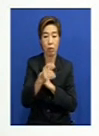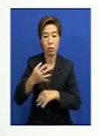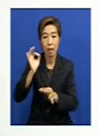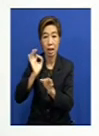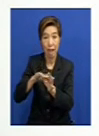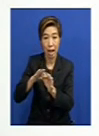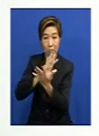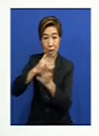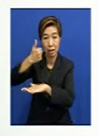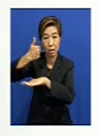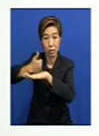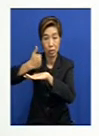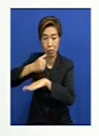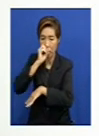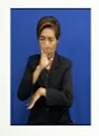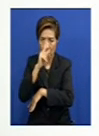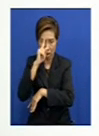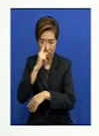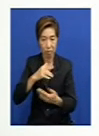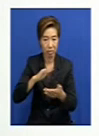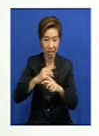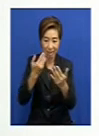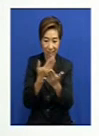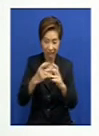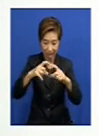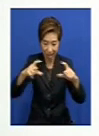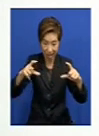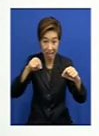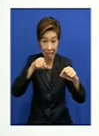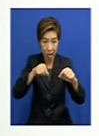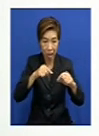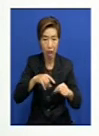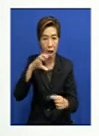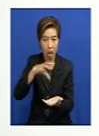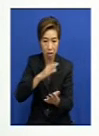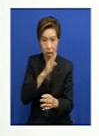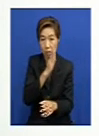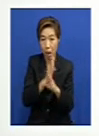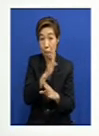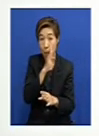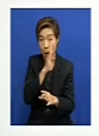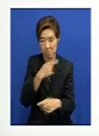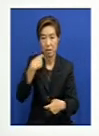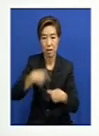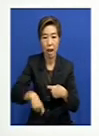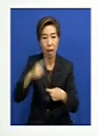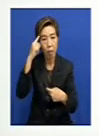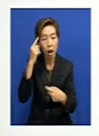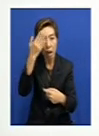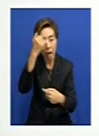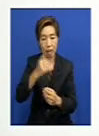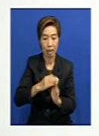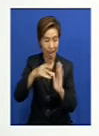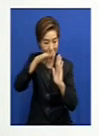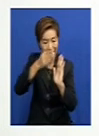าธนบัตรมีลักษณะเด่นที่ยากต่อการปลอมแปลง5ประการด้วยกันครับ 1คือภาพประธานด้านหน้าและด้านหลังพิม